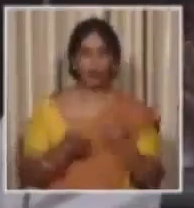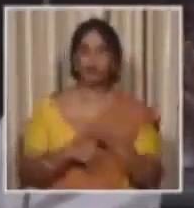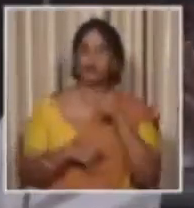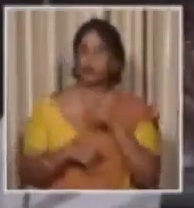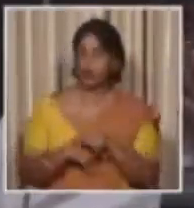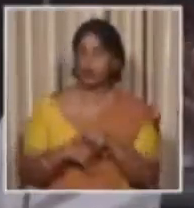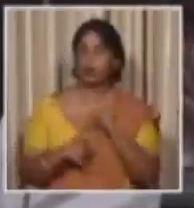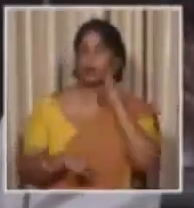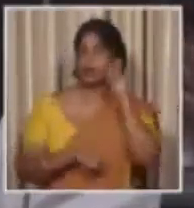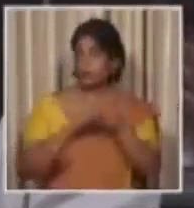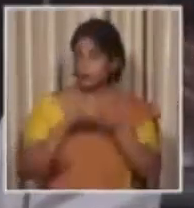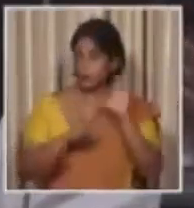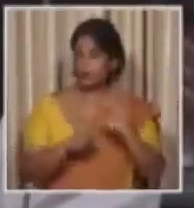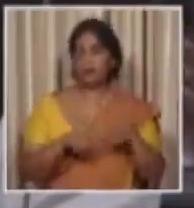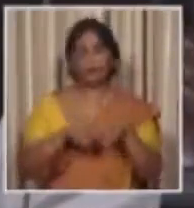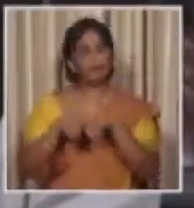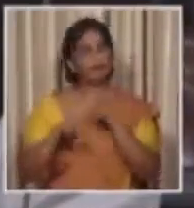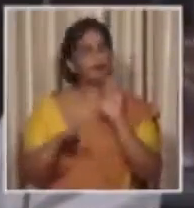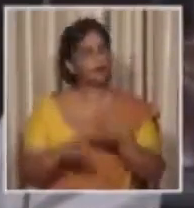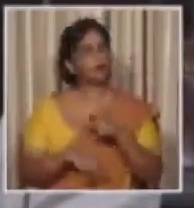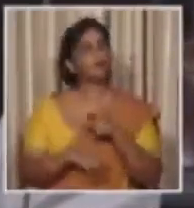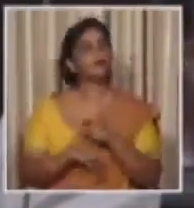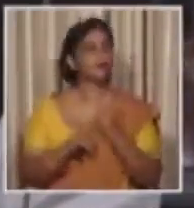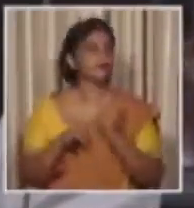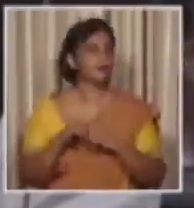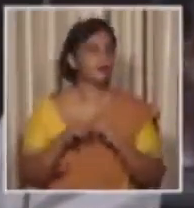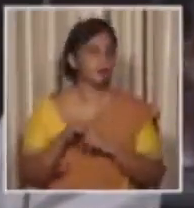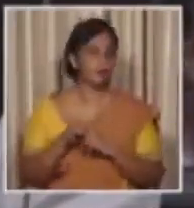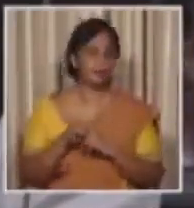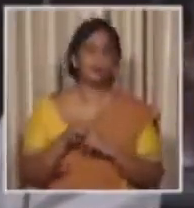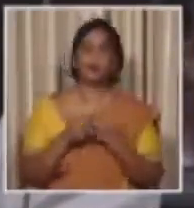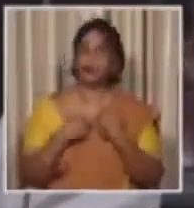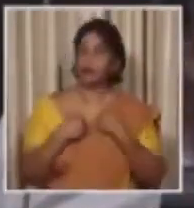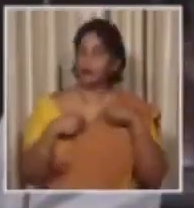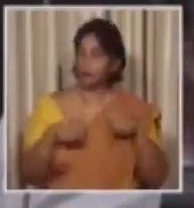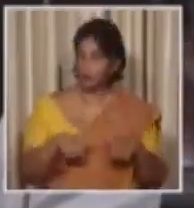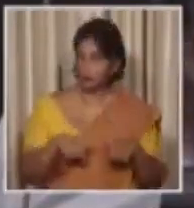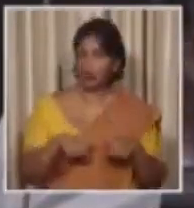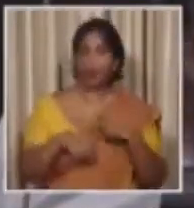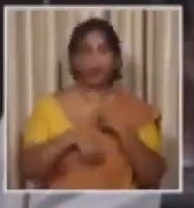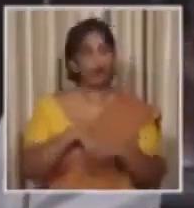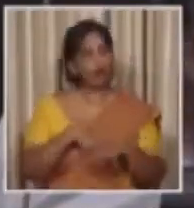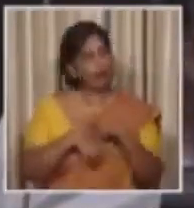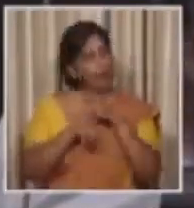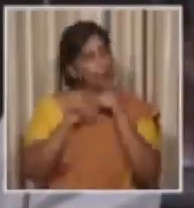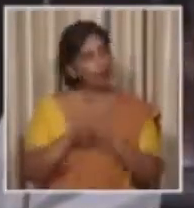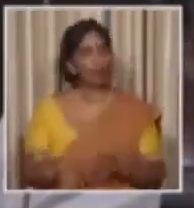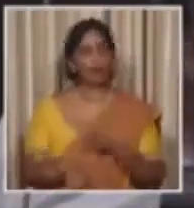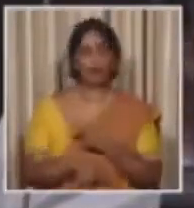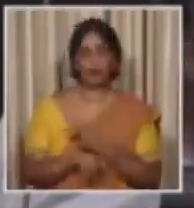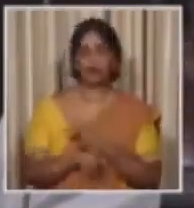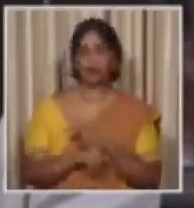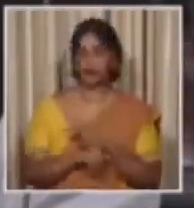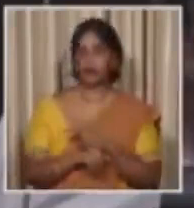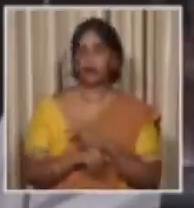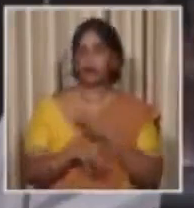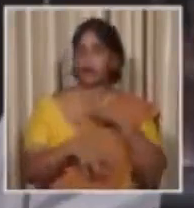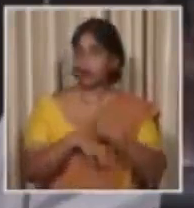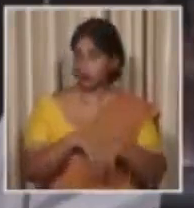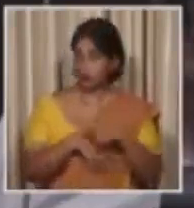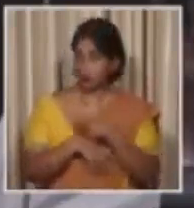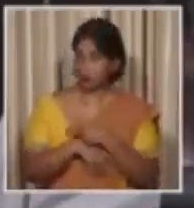මේක පාරිභෝගිකයා සහ ගොවියා අතර තිබෙන ප්‍රශ්නයක්. අපි දැන් අර්ථාපල් වලත් ඒකම තමයි තත්ත්වය.